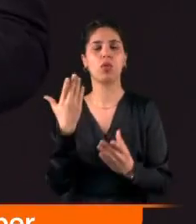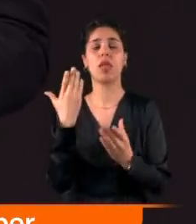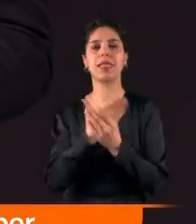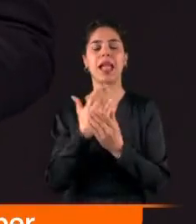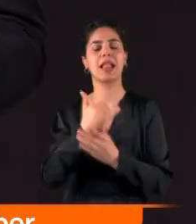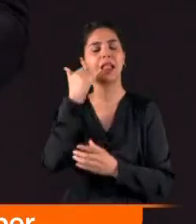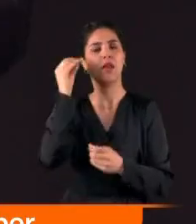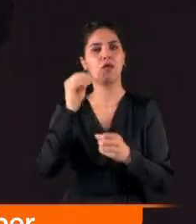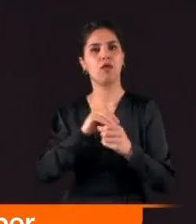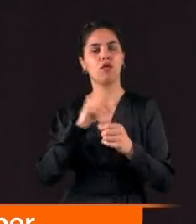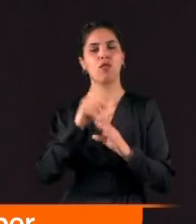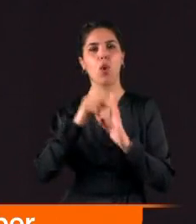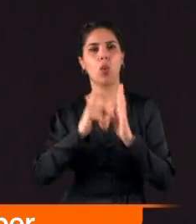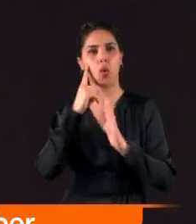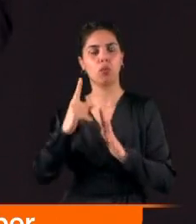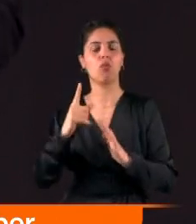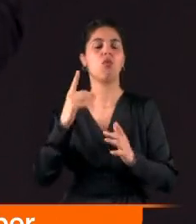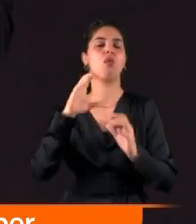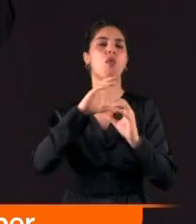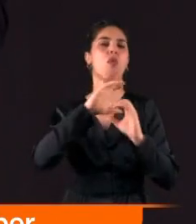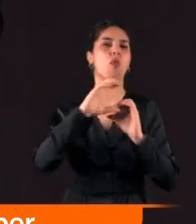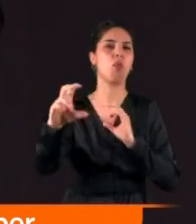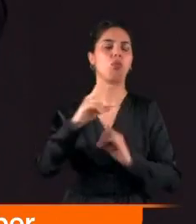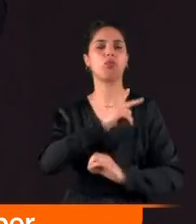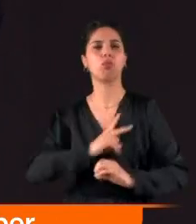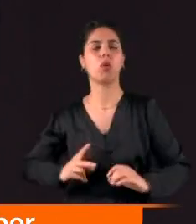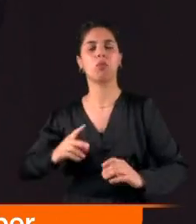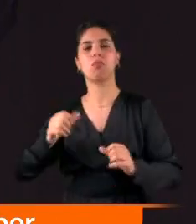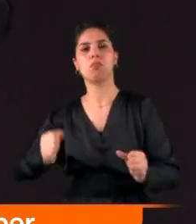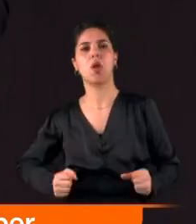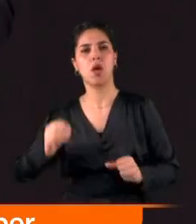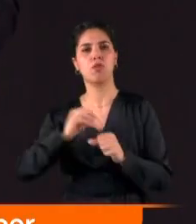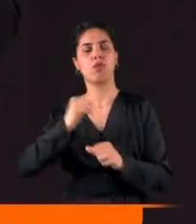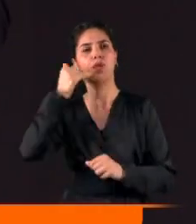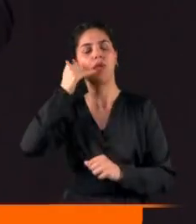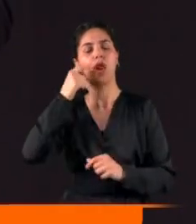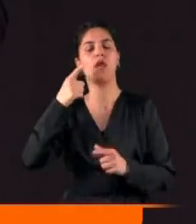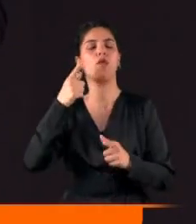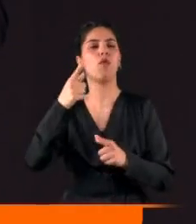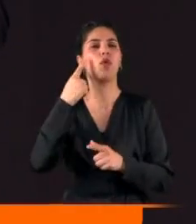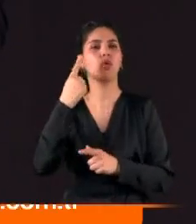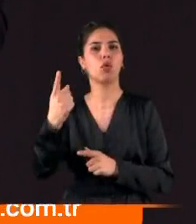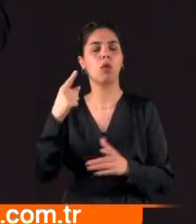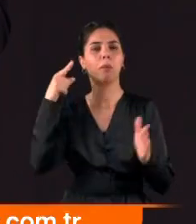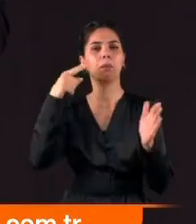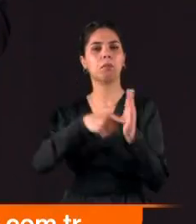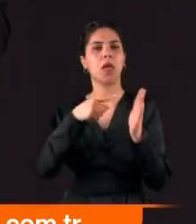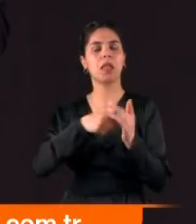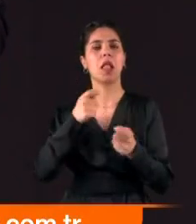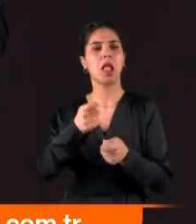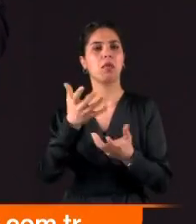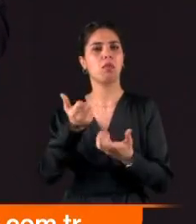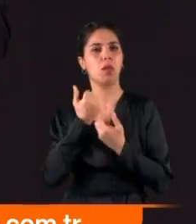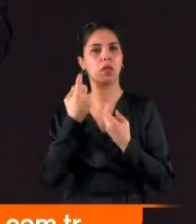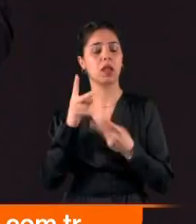uygulamasıyla liseli öğrenciler otobüsle servisle evde parkta tüm derslere Bundan böyle Cep telefonlarından tek bir tıkla ulaşabilecek